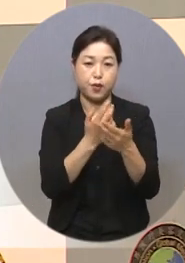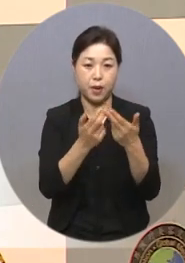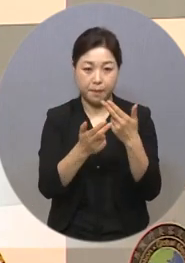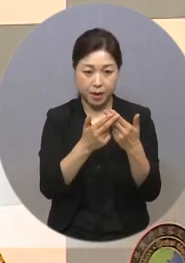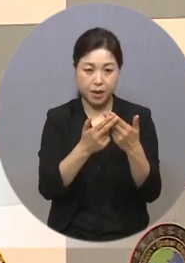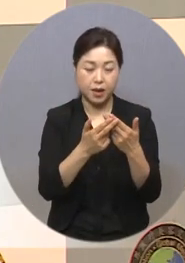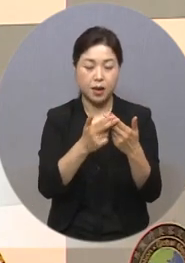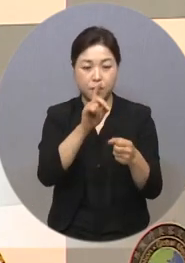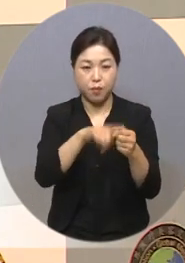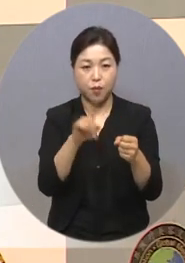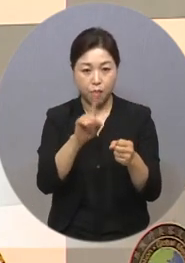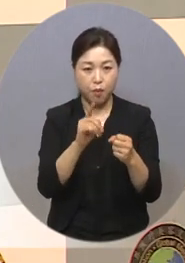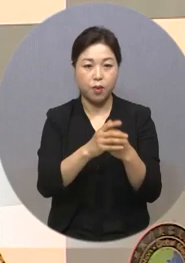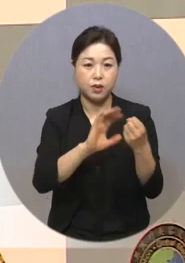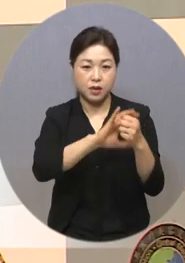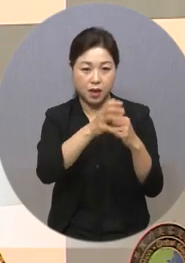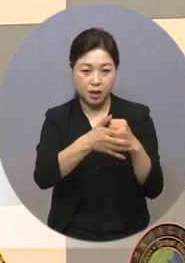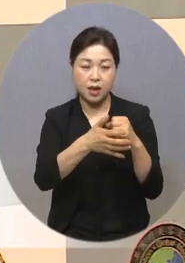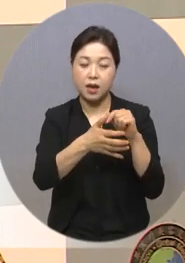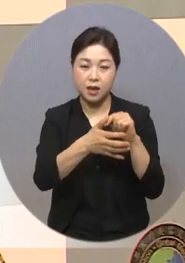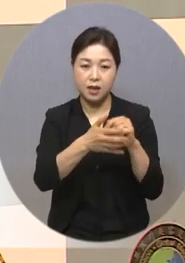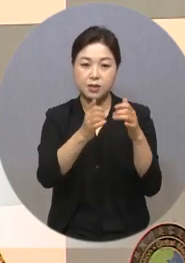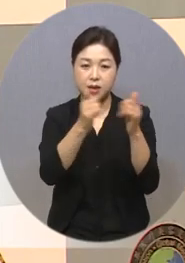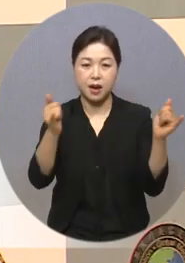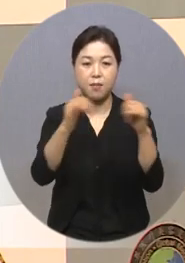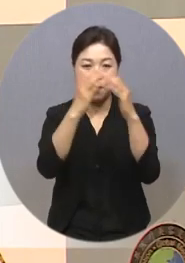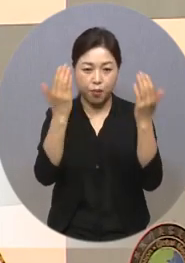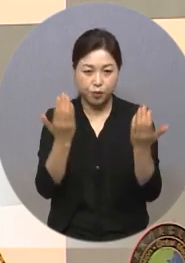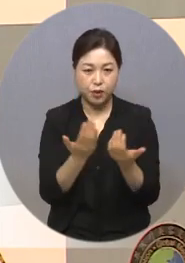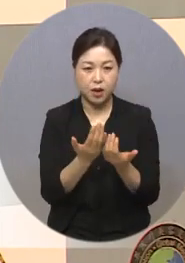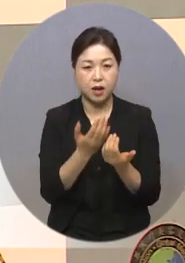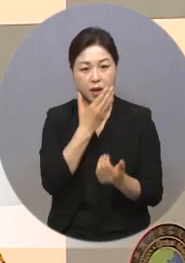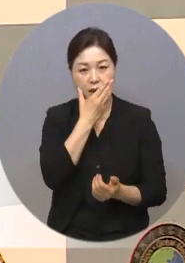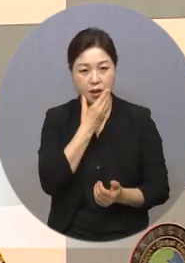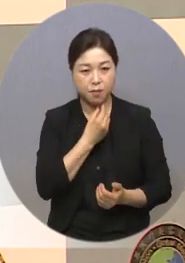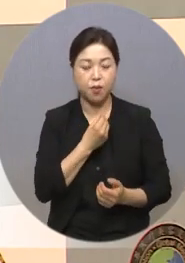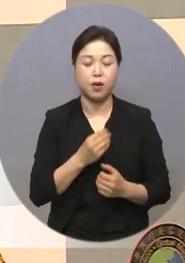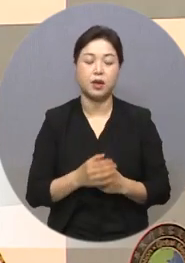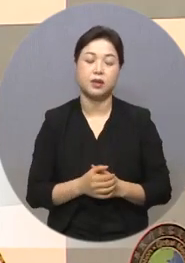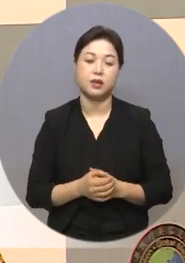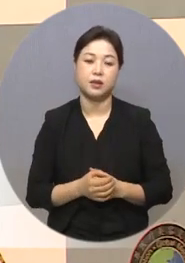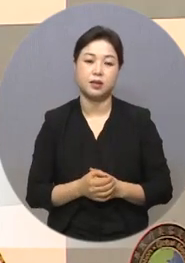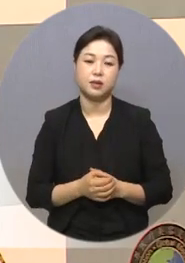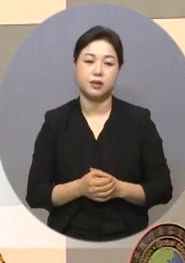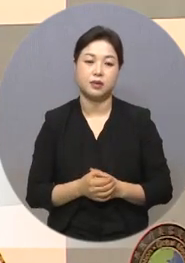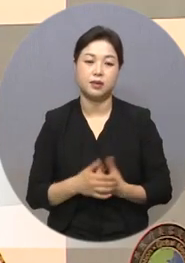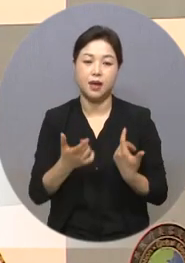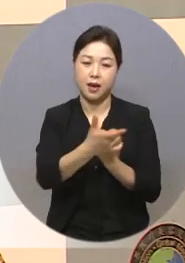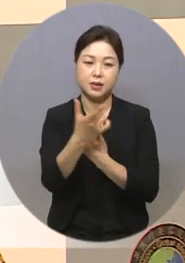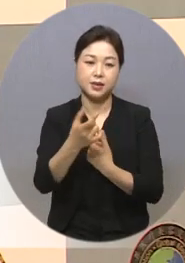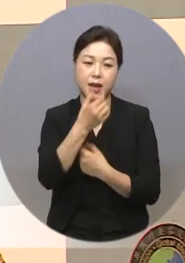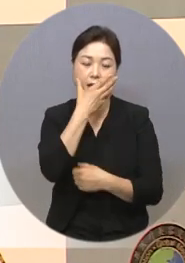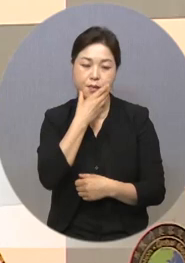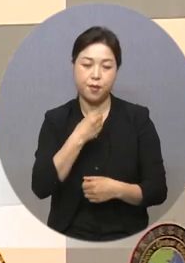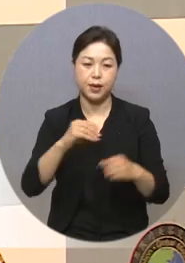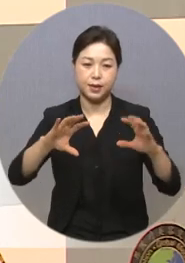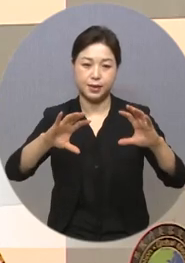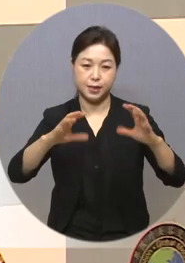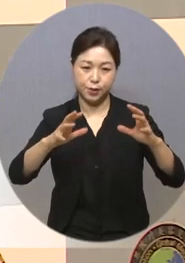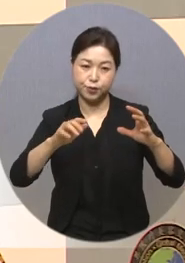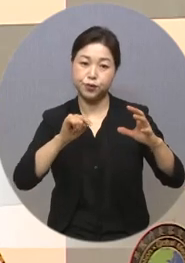전 78억 모든 인류가 행복한 어 정말 더불어 한테 행복한 지구촌의